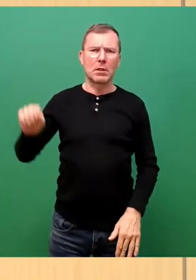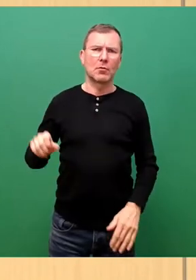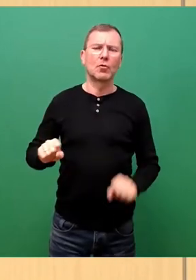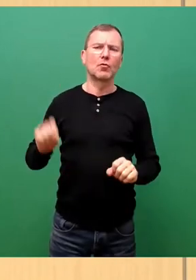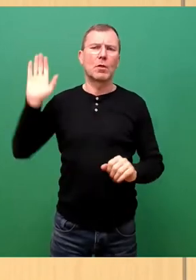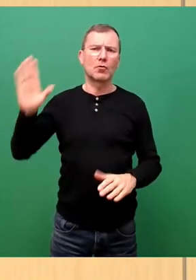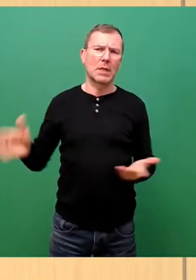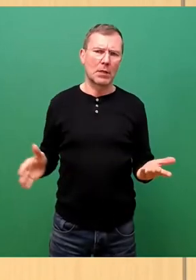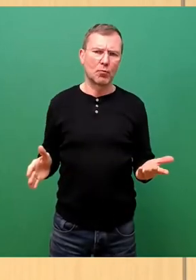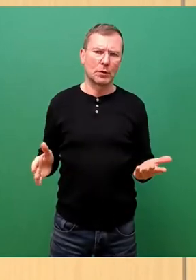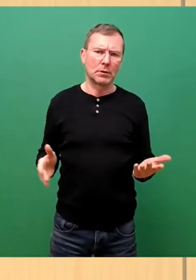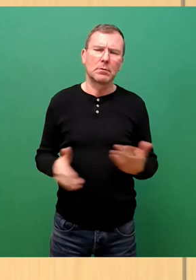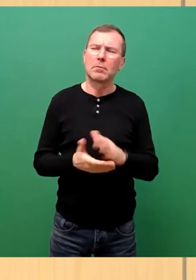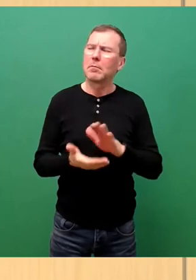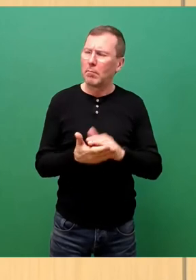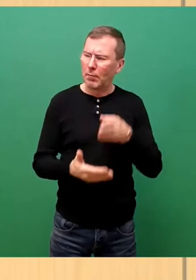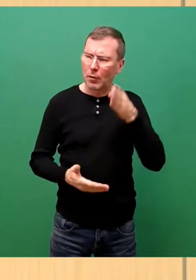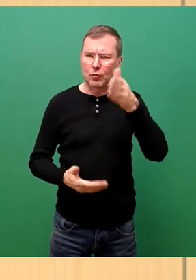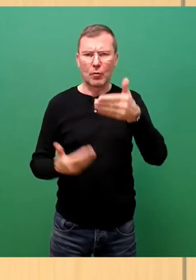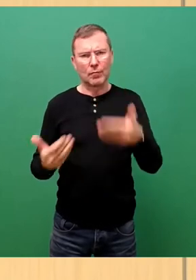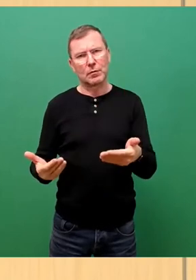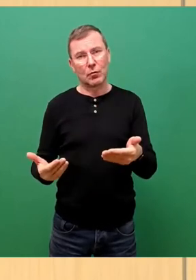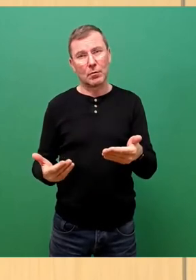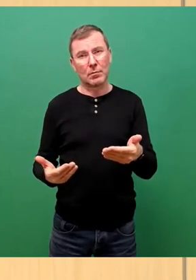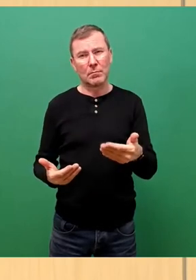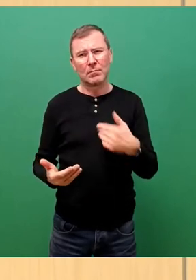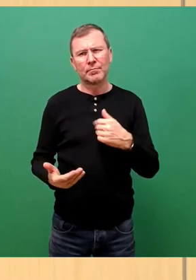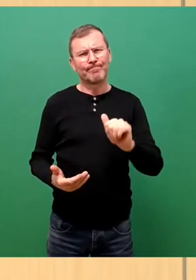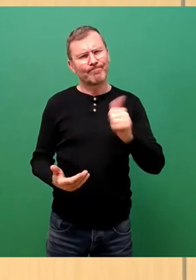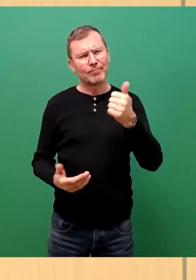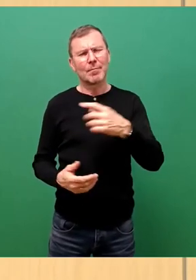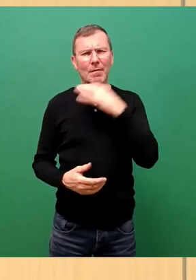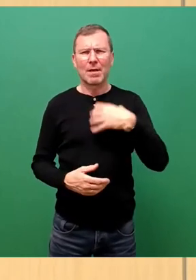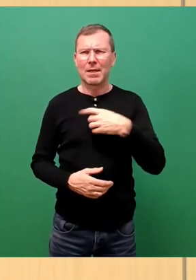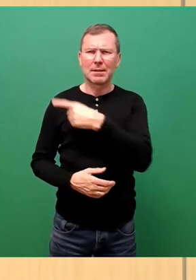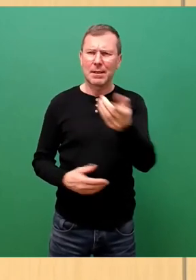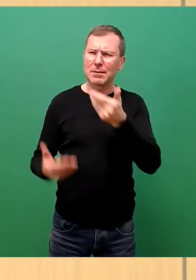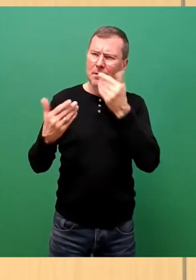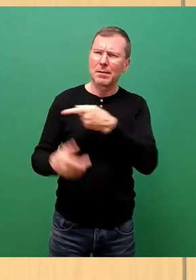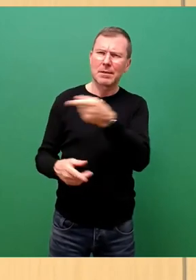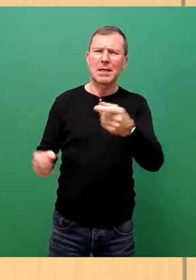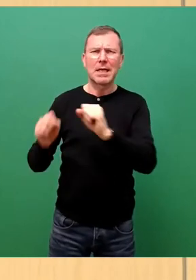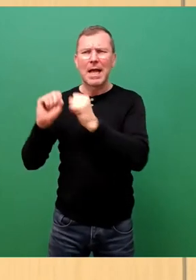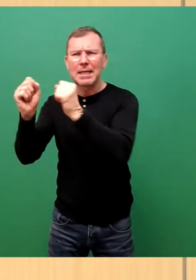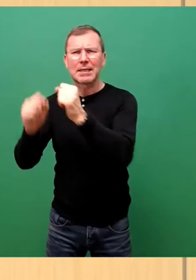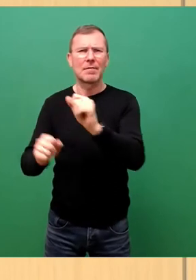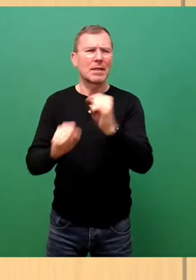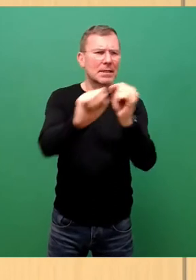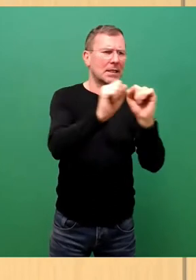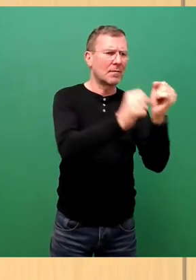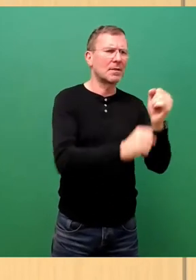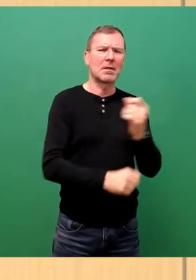tun. Und ich danke ausdrücklich den vielen Dresdner Initiativen und Einzelpersonen, die sich